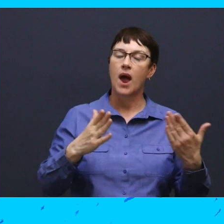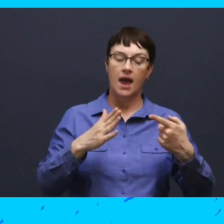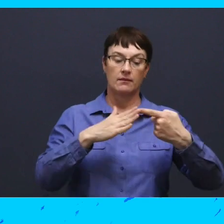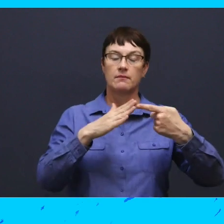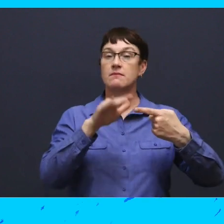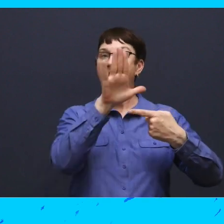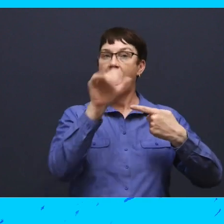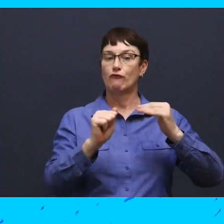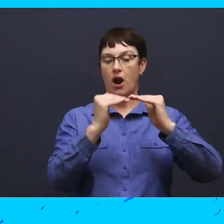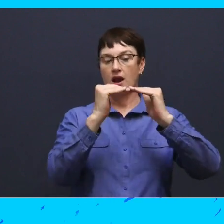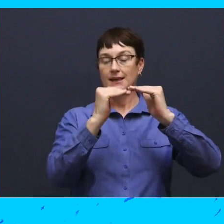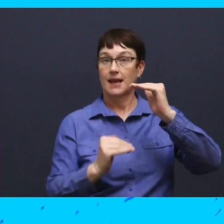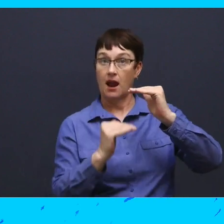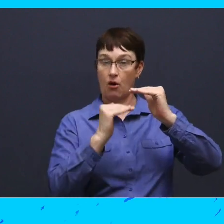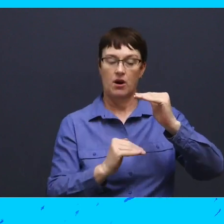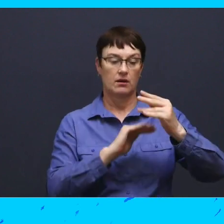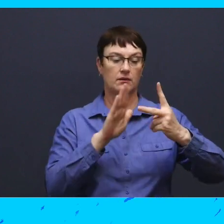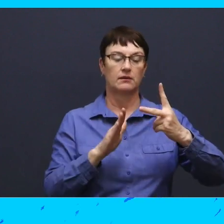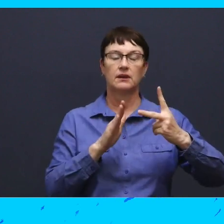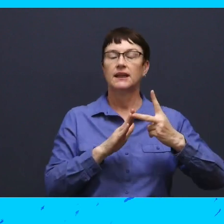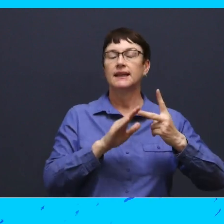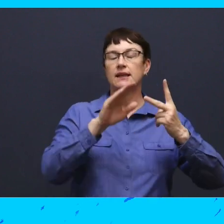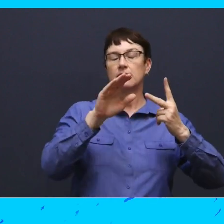Ici, on voit le détail